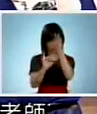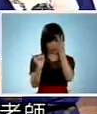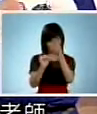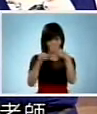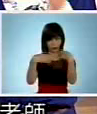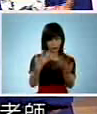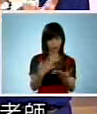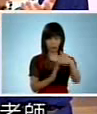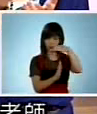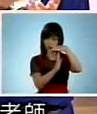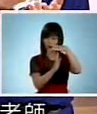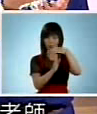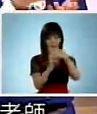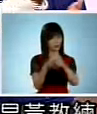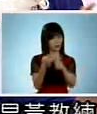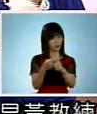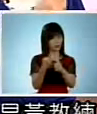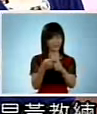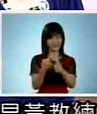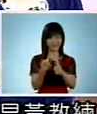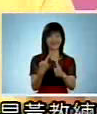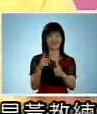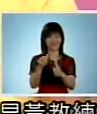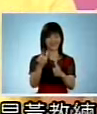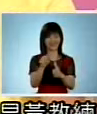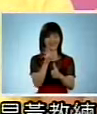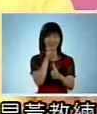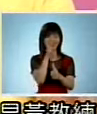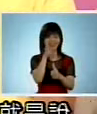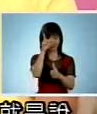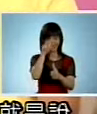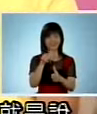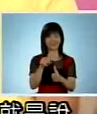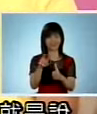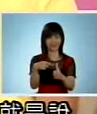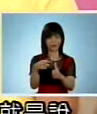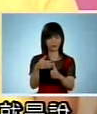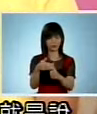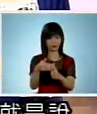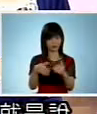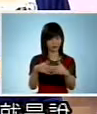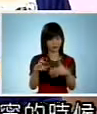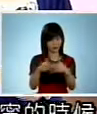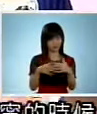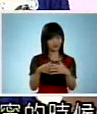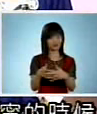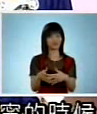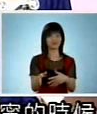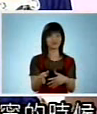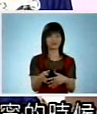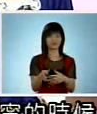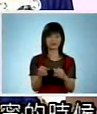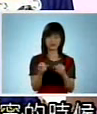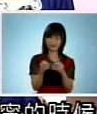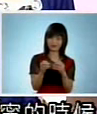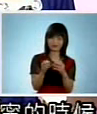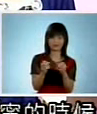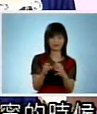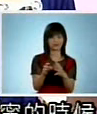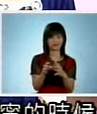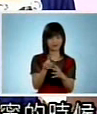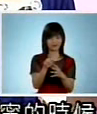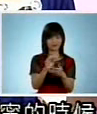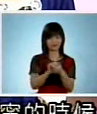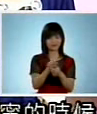那这个启蒙的老师也就是我们黄振昌黄教练哦，我们来聊一下，就说你第